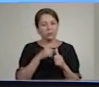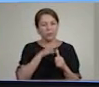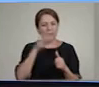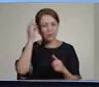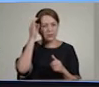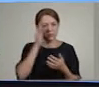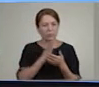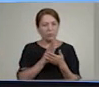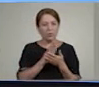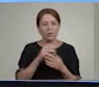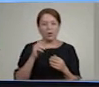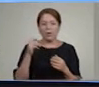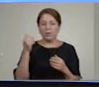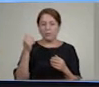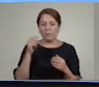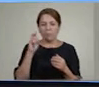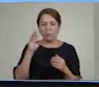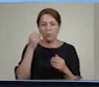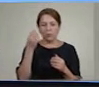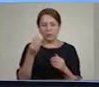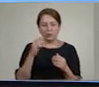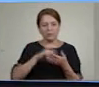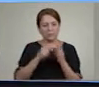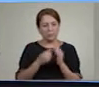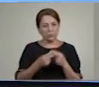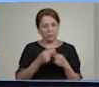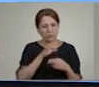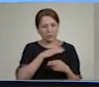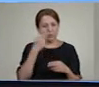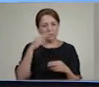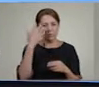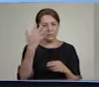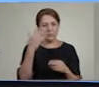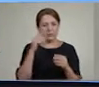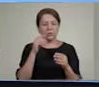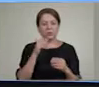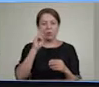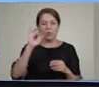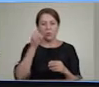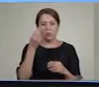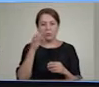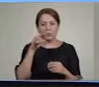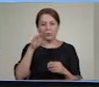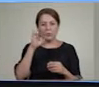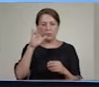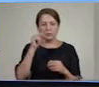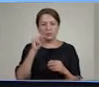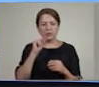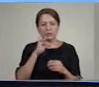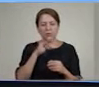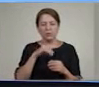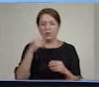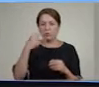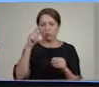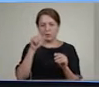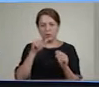Yodingizdami? Boshlang'ich sinfda ham o'rgangansiz. Demak, 25 qo'shiluvchi, 37 ham